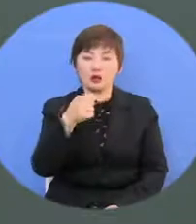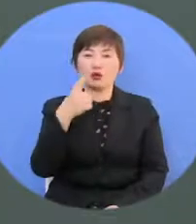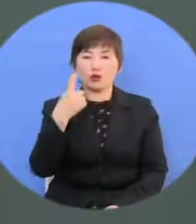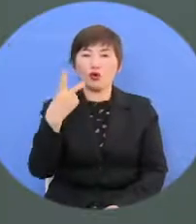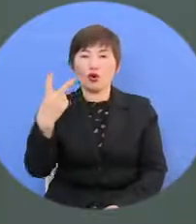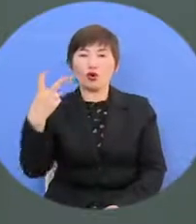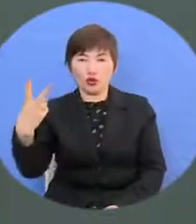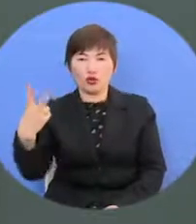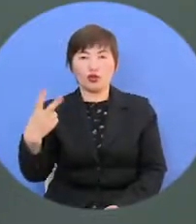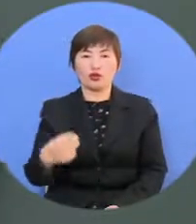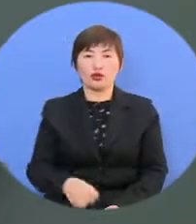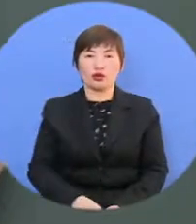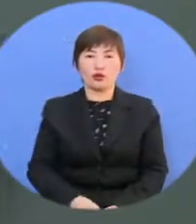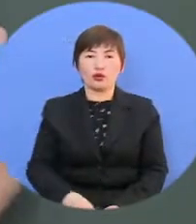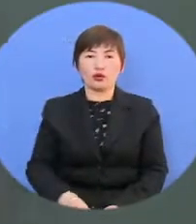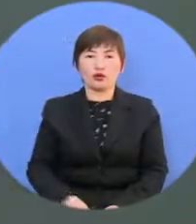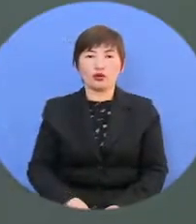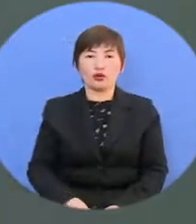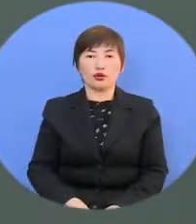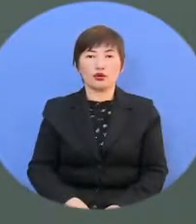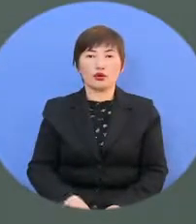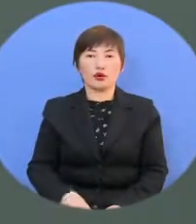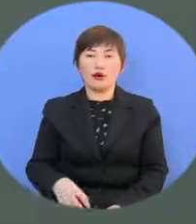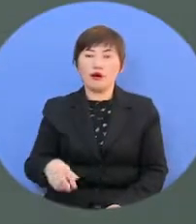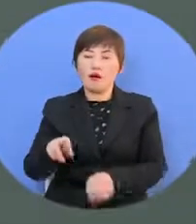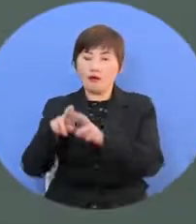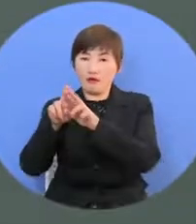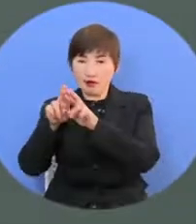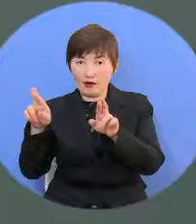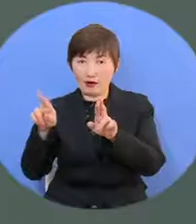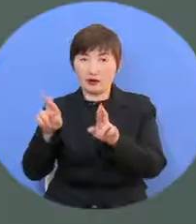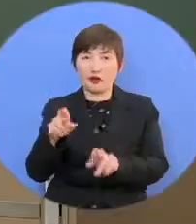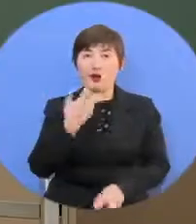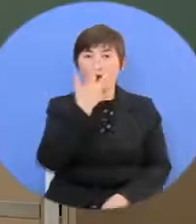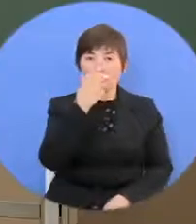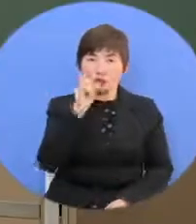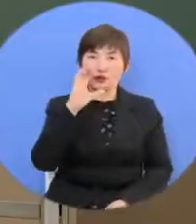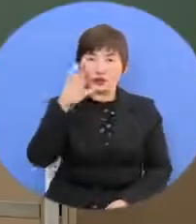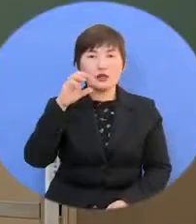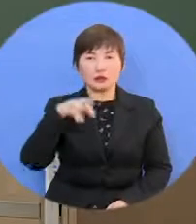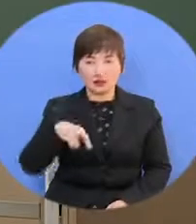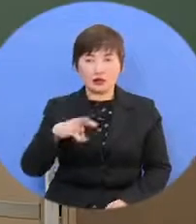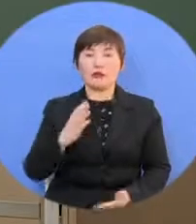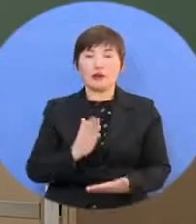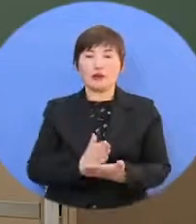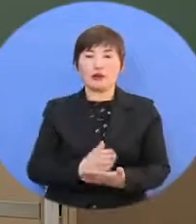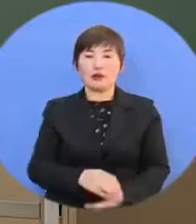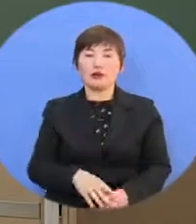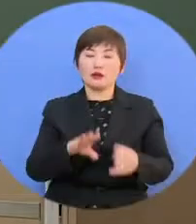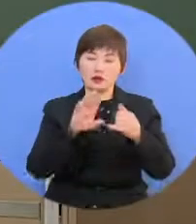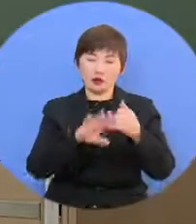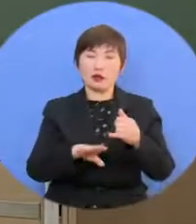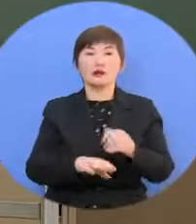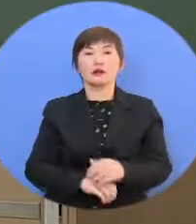хассан хамгийн өндөр хүүхэн, хамгийн намх хүүхэн хоёрын өндрийн зөрөө маань 30 см гарч байна. За хоёрдугаарт